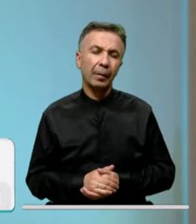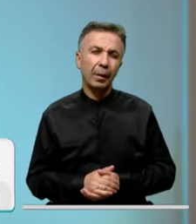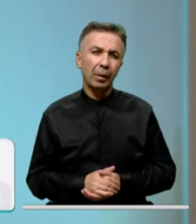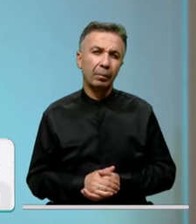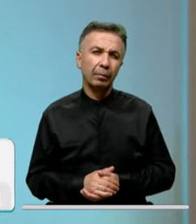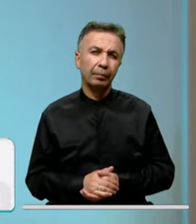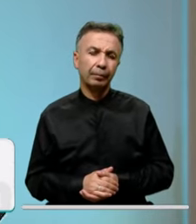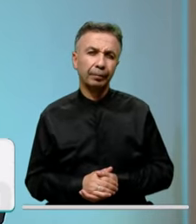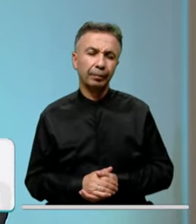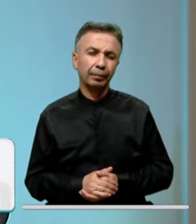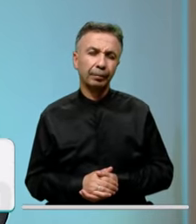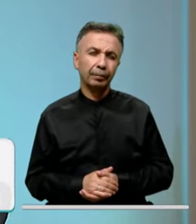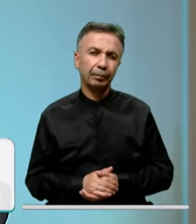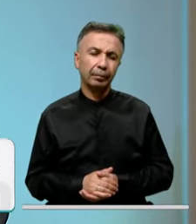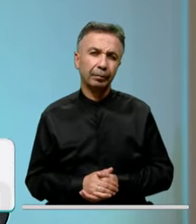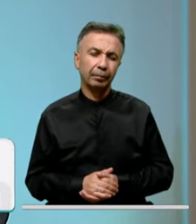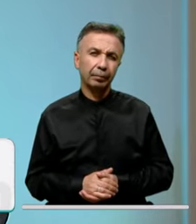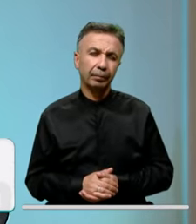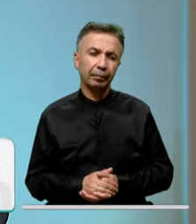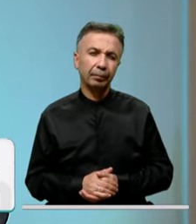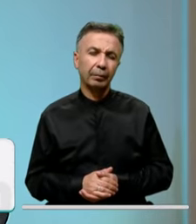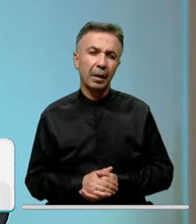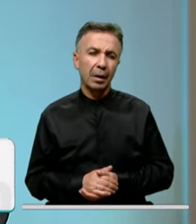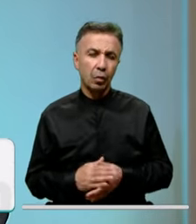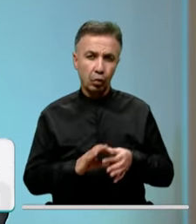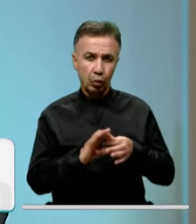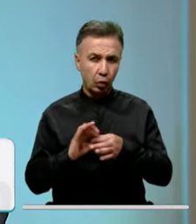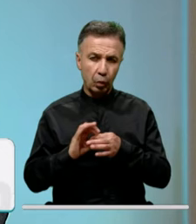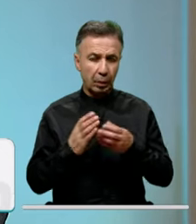şu cümlemi mutlaka kaydetsin değerli izleyicilerimiz.